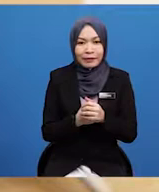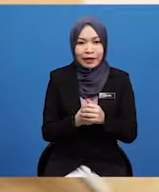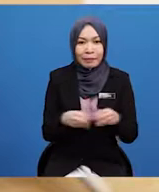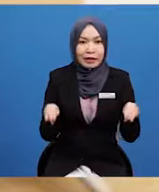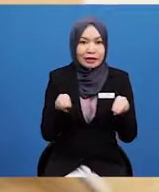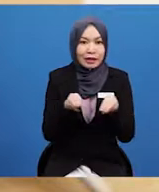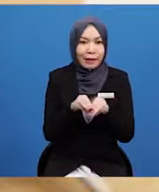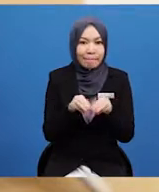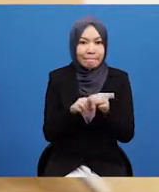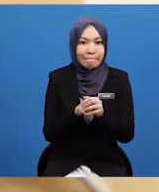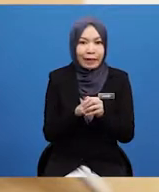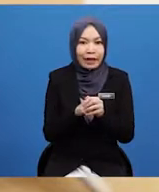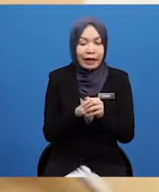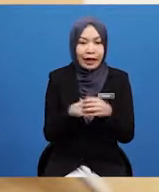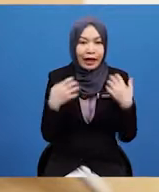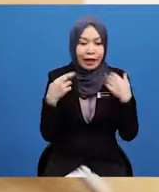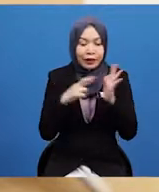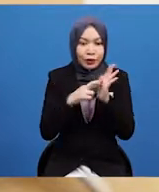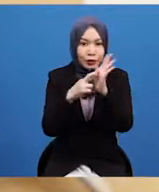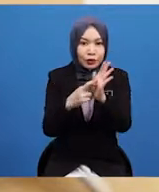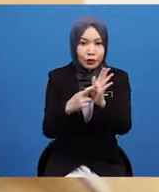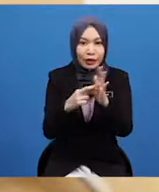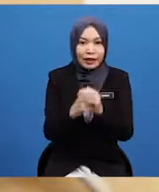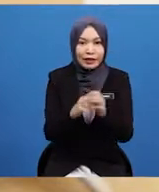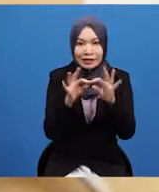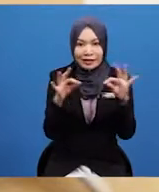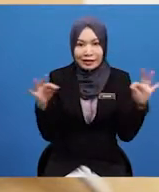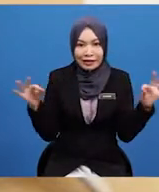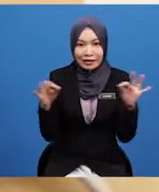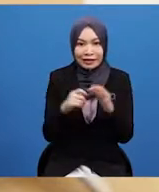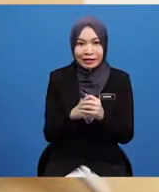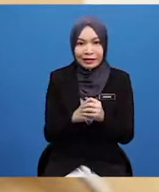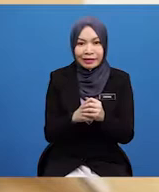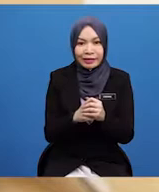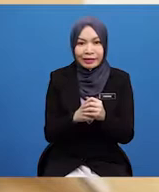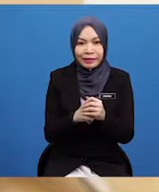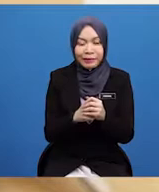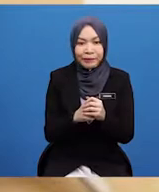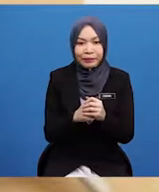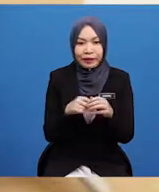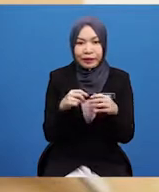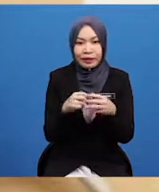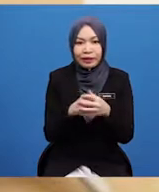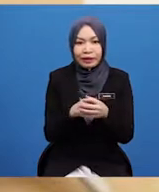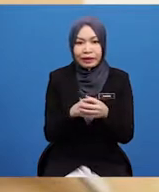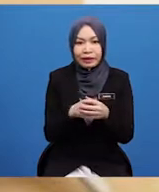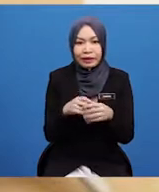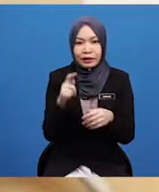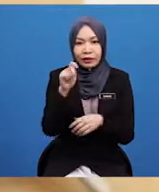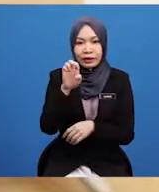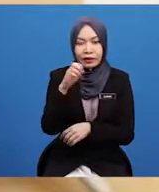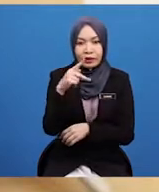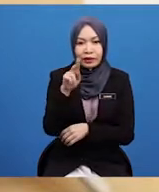ini, terdapat rujukan jelas kepada terkukur nombor 1874 dan terkukur